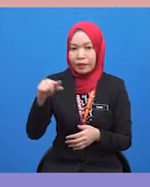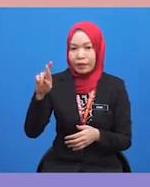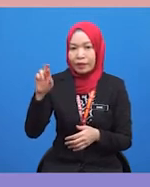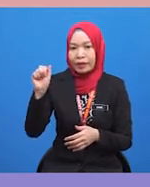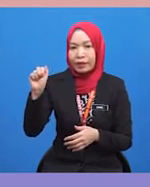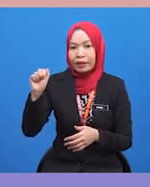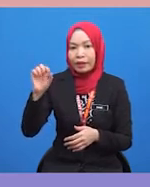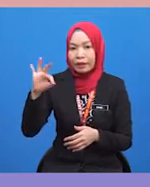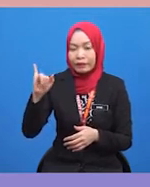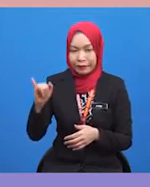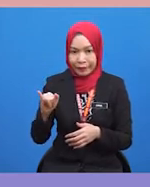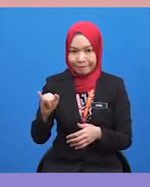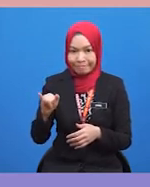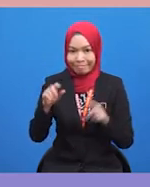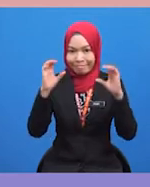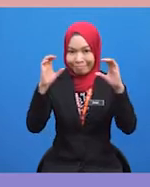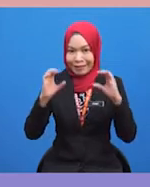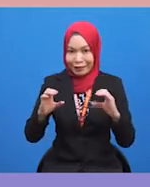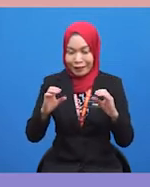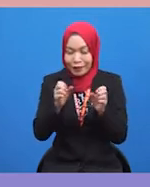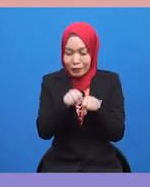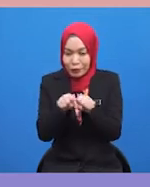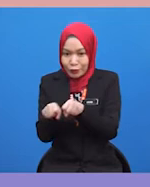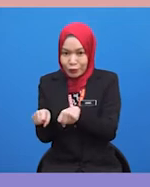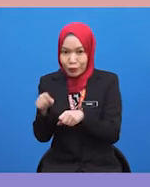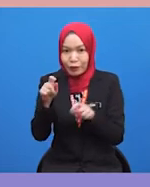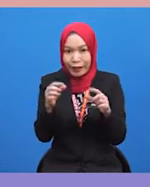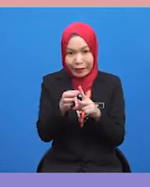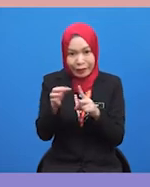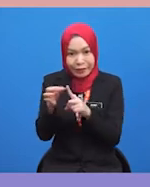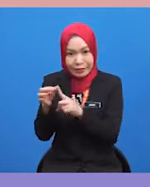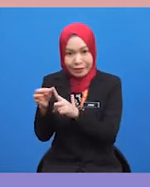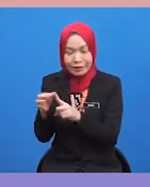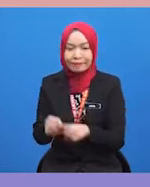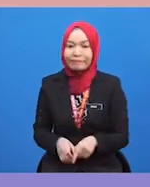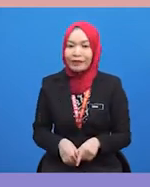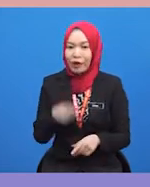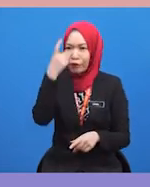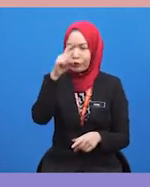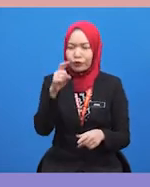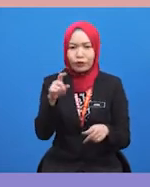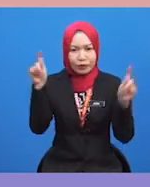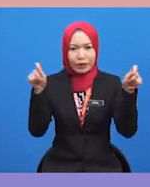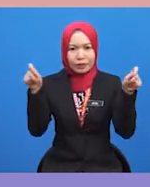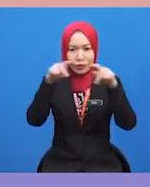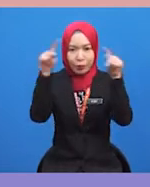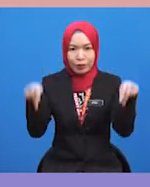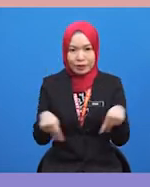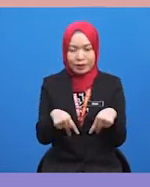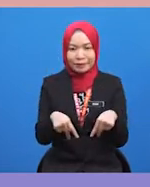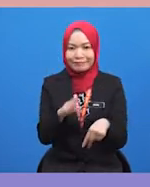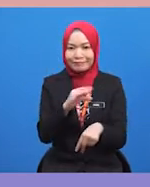teknik susunan teks, contohnya seperti tajuk poster dan maklumat-maklumat